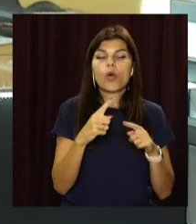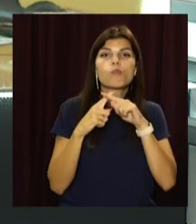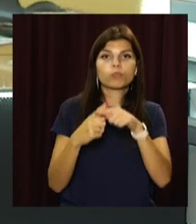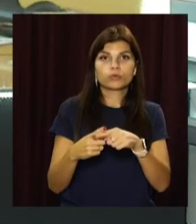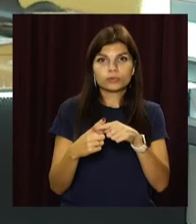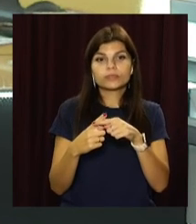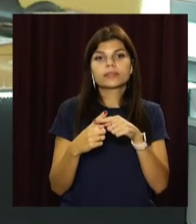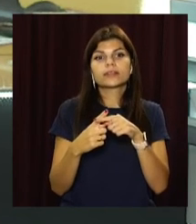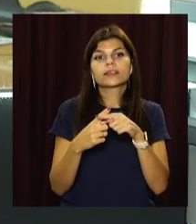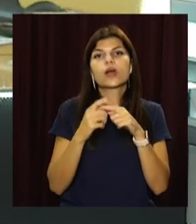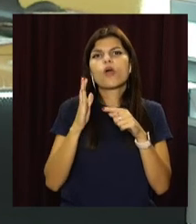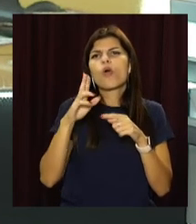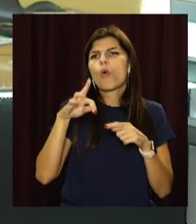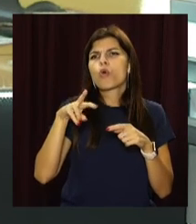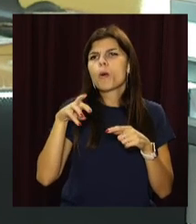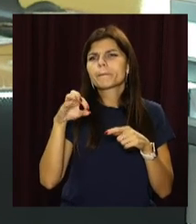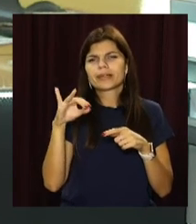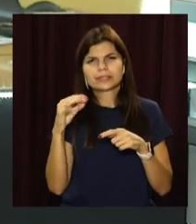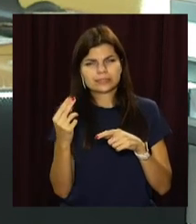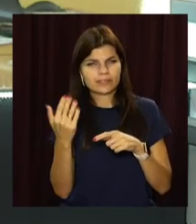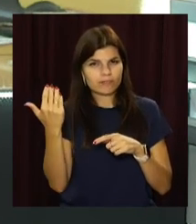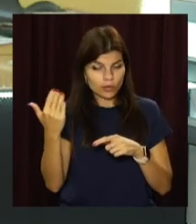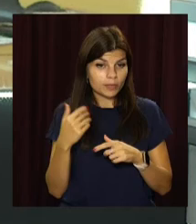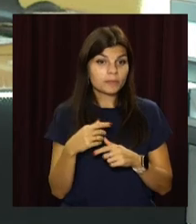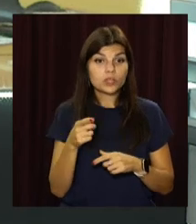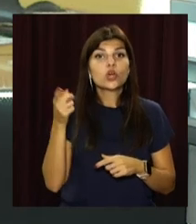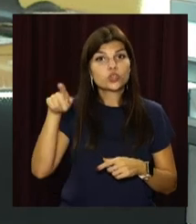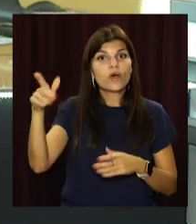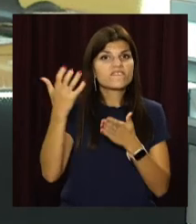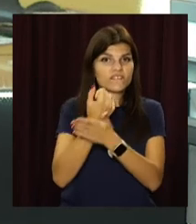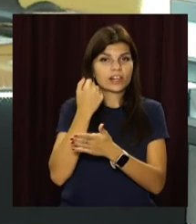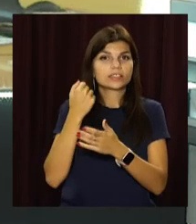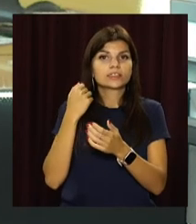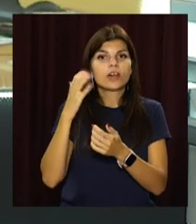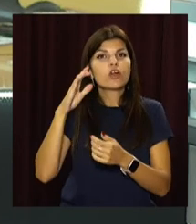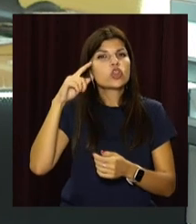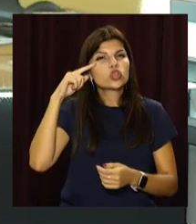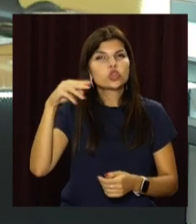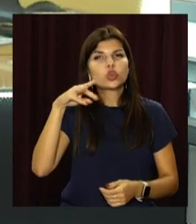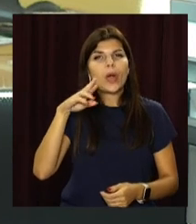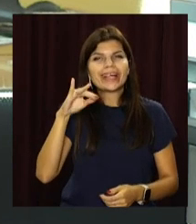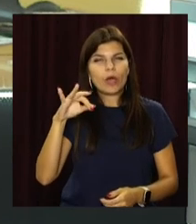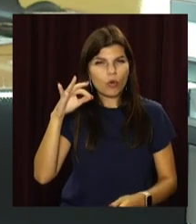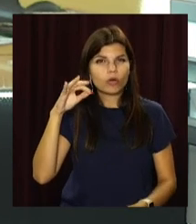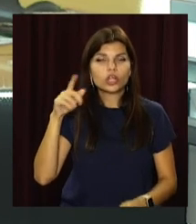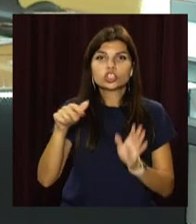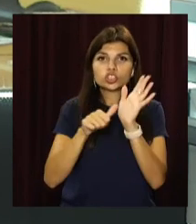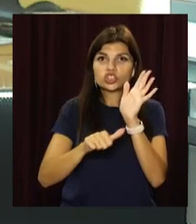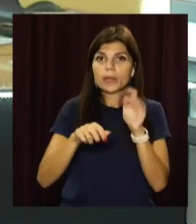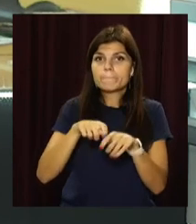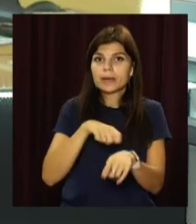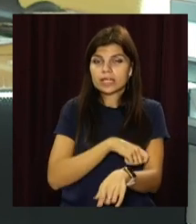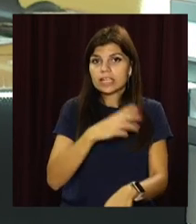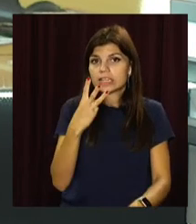поступився у секторі лише колумбійцеві Хосе Ламосу Рівасу. Той виграв змагання в Токіо зі світовим рекордом 60